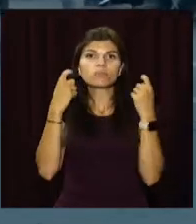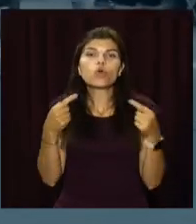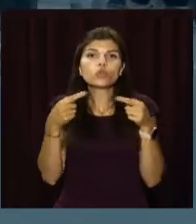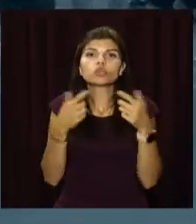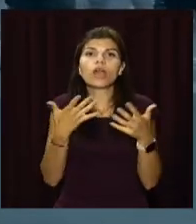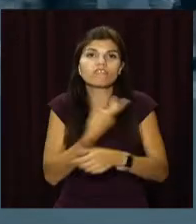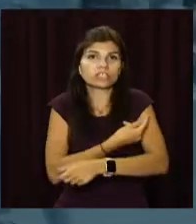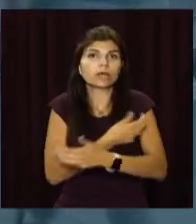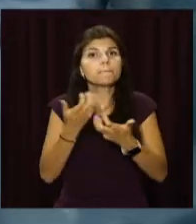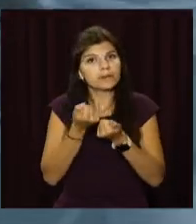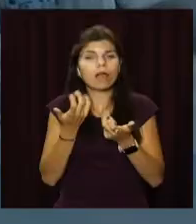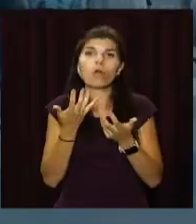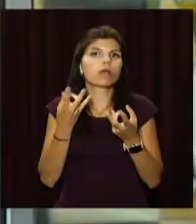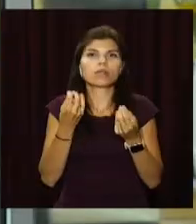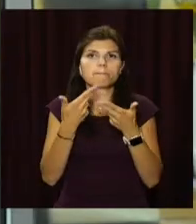CoronaVac.